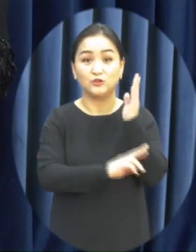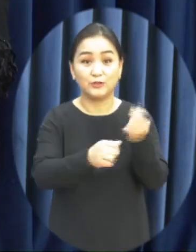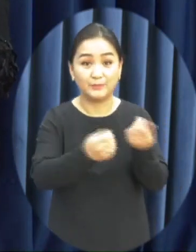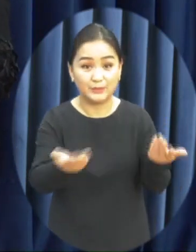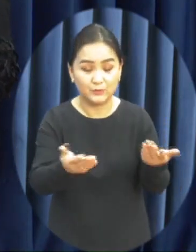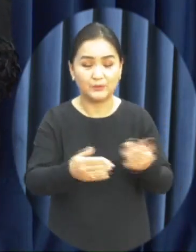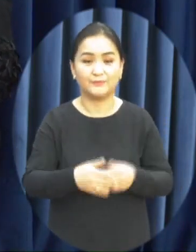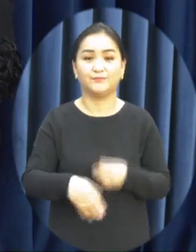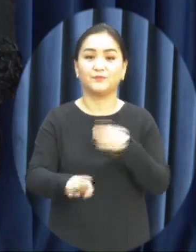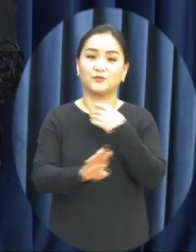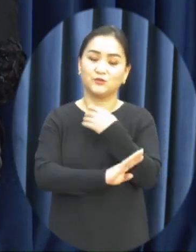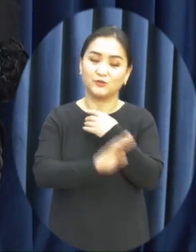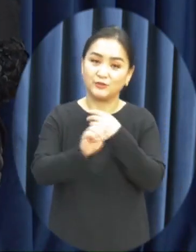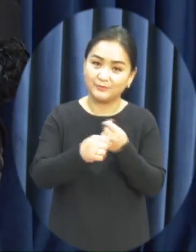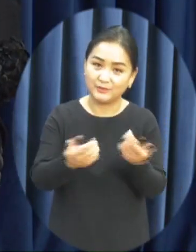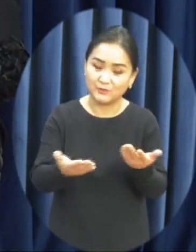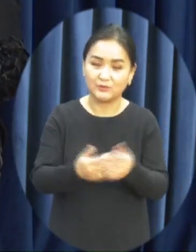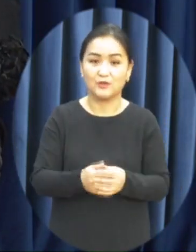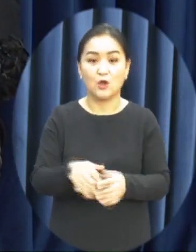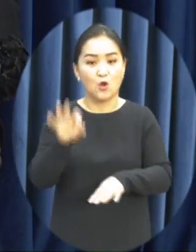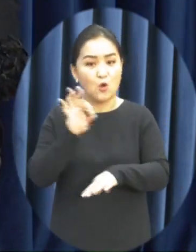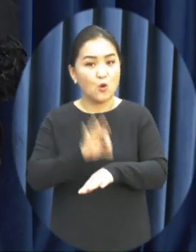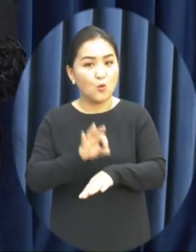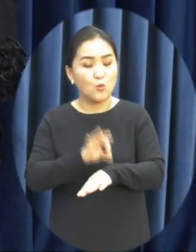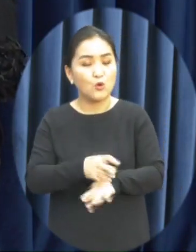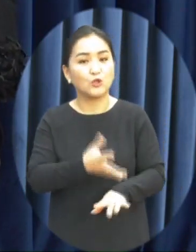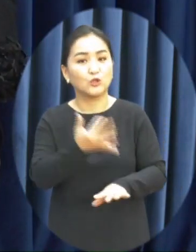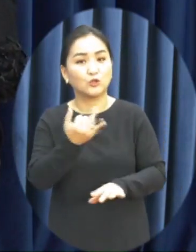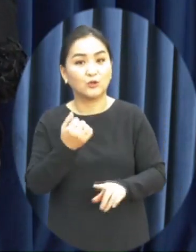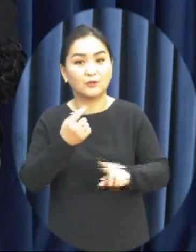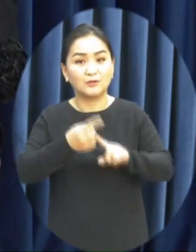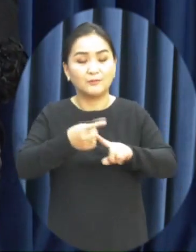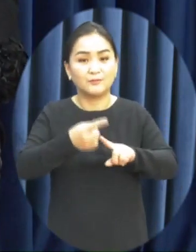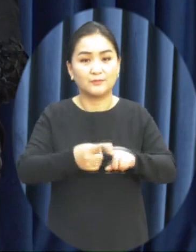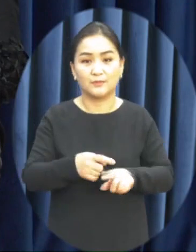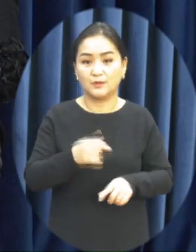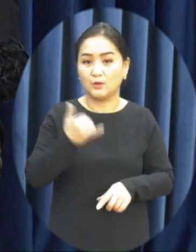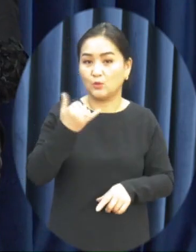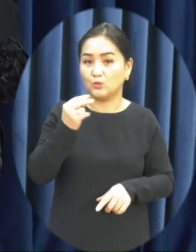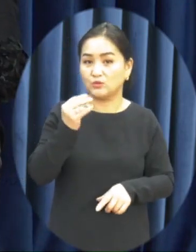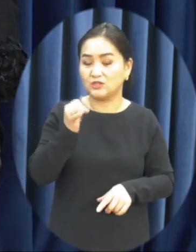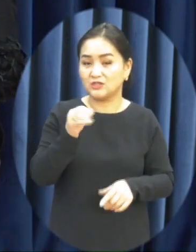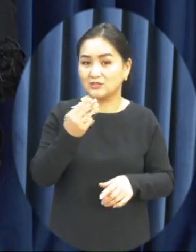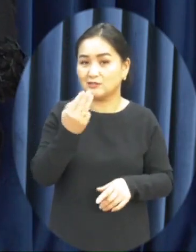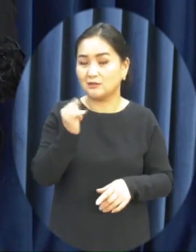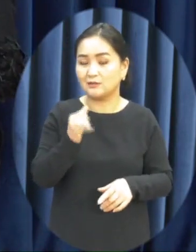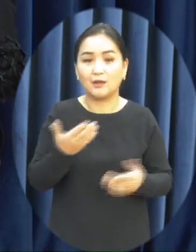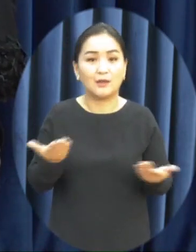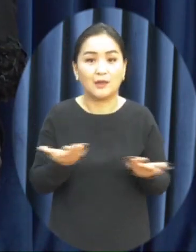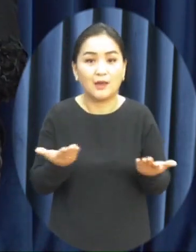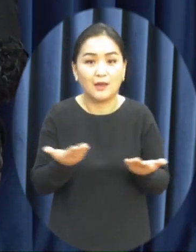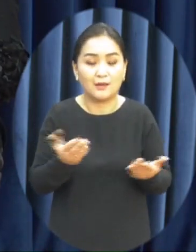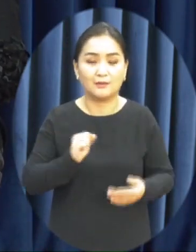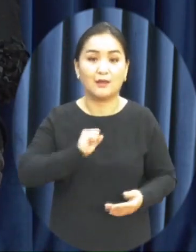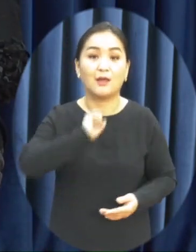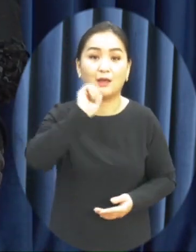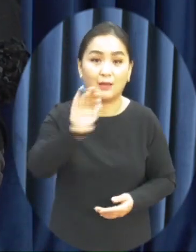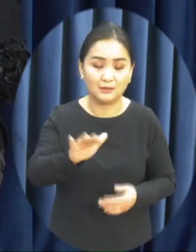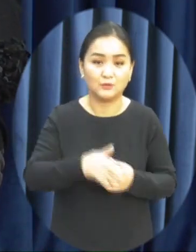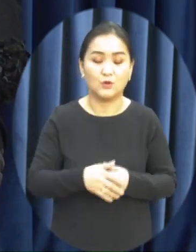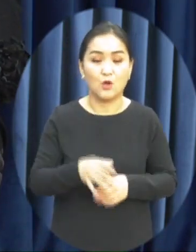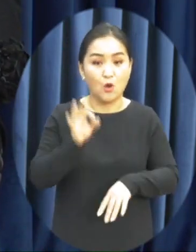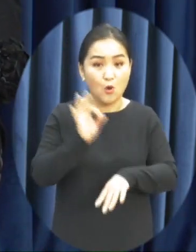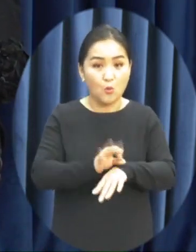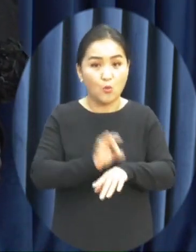төргийн? Мэм. Эрхээд өвчилгол немэгдээж байнаатай. өвчилг шалтхан нэр нь ювээн байгайд. Эргээд осын холднар асууғад айнэлтай. өвчилг немэгдээд огаа